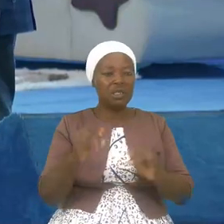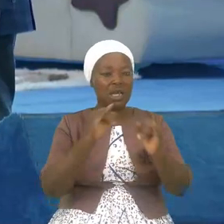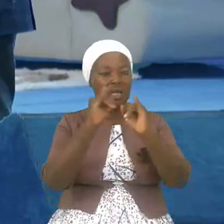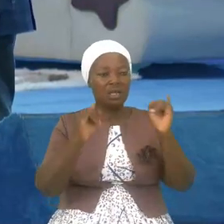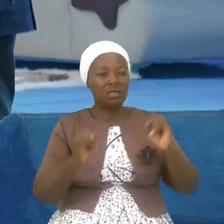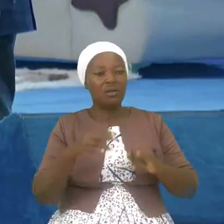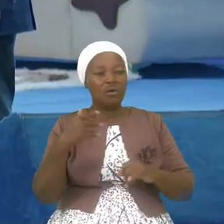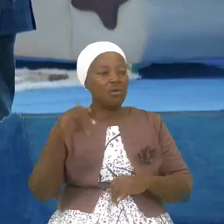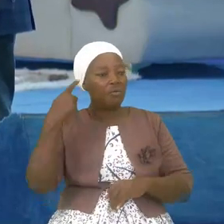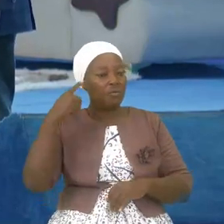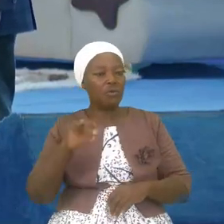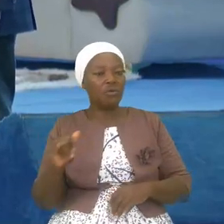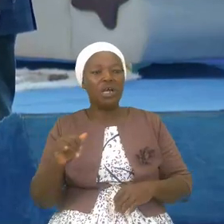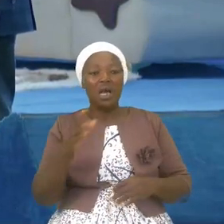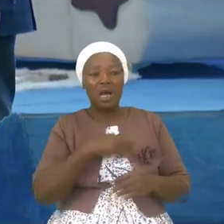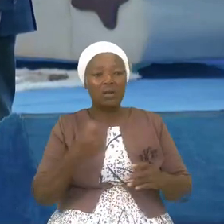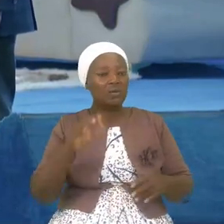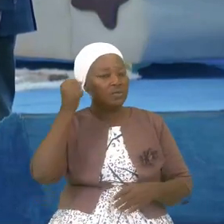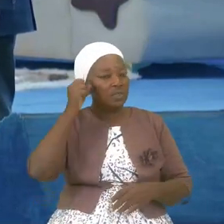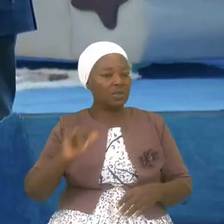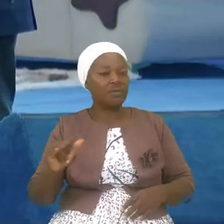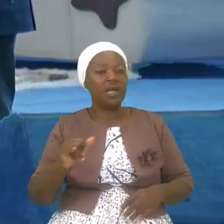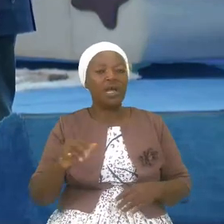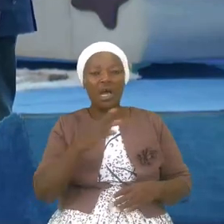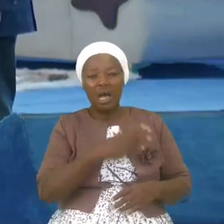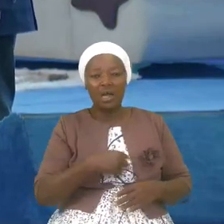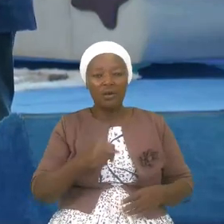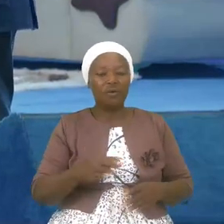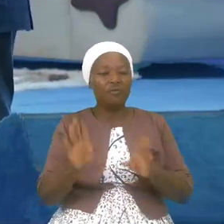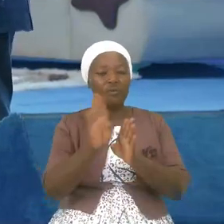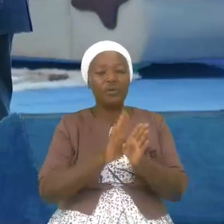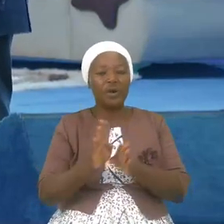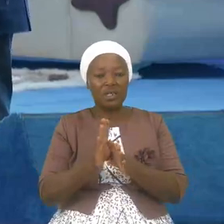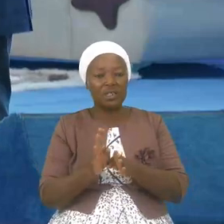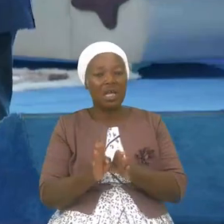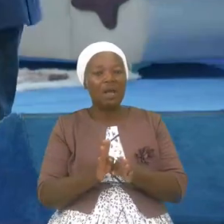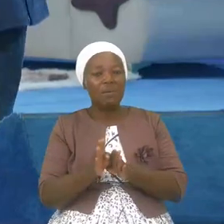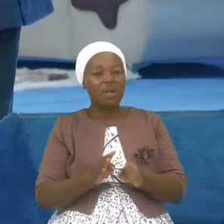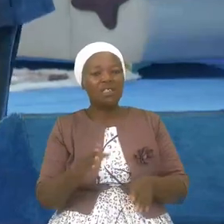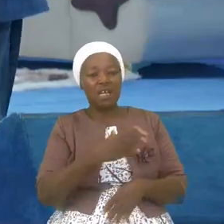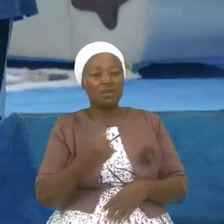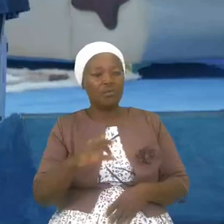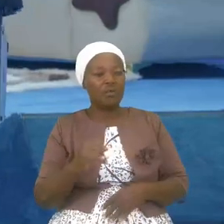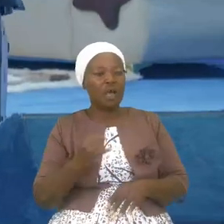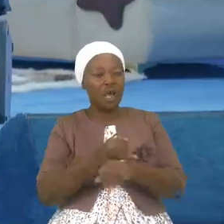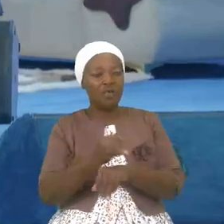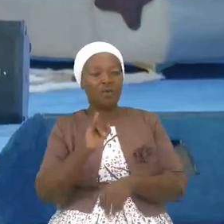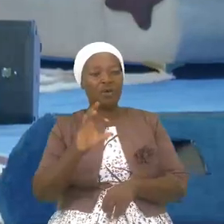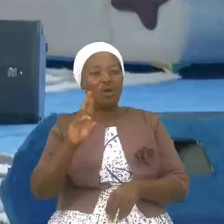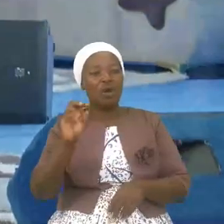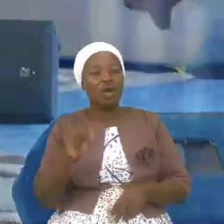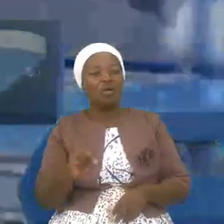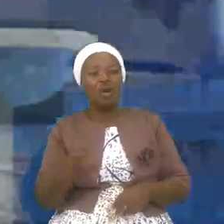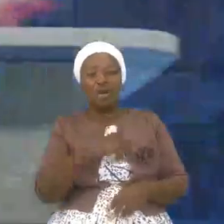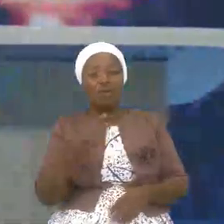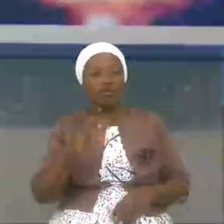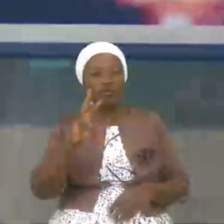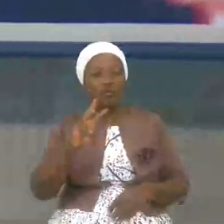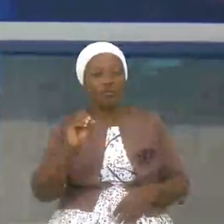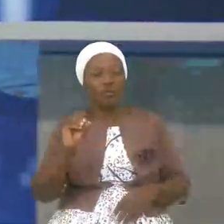dieux d'or, d'argent, d'airain, de fer, de bois et